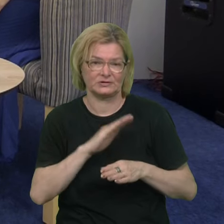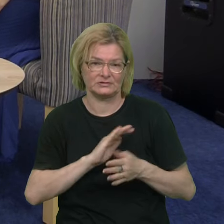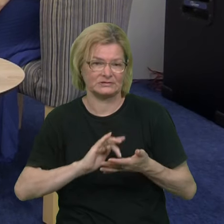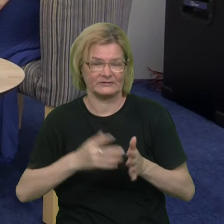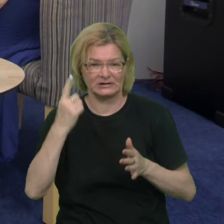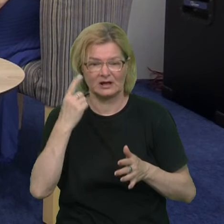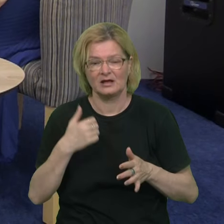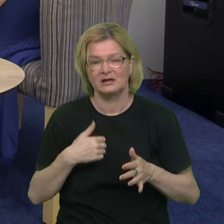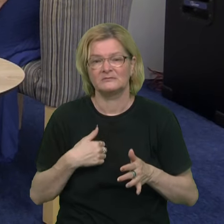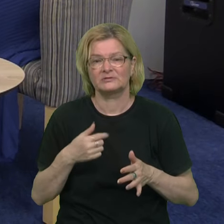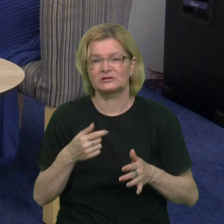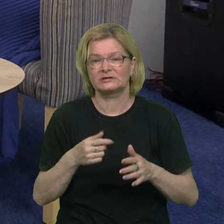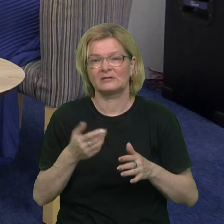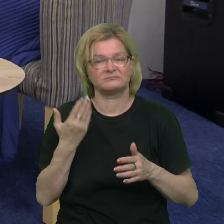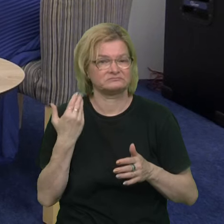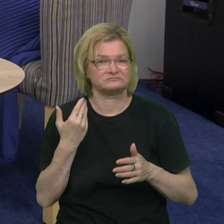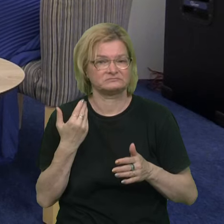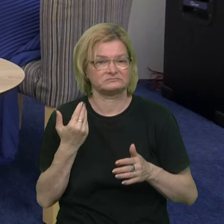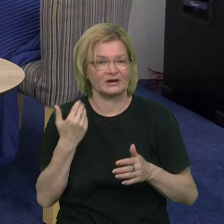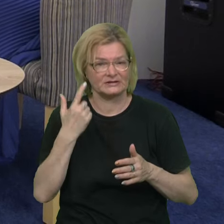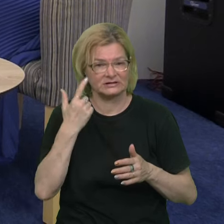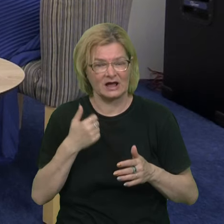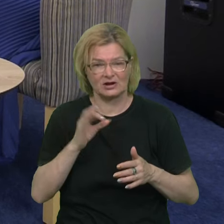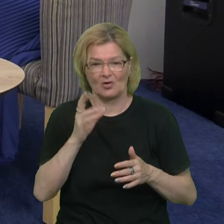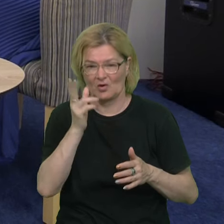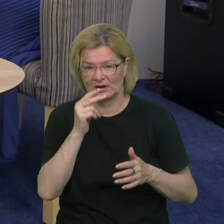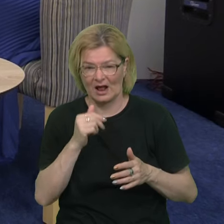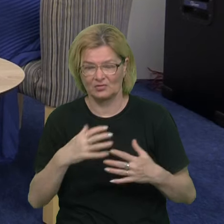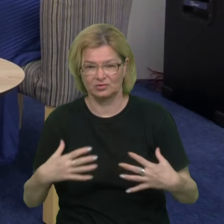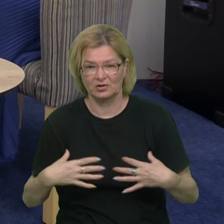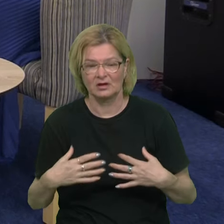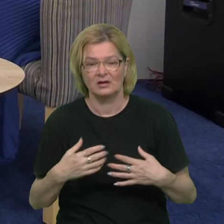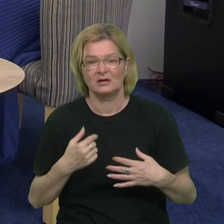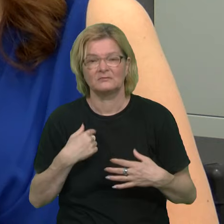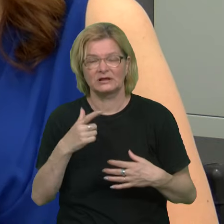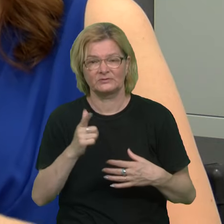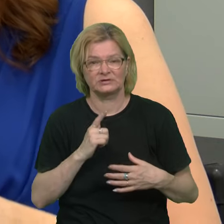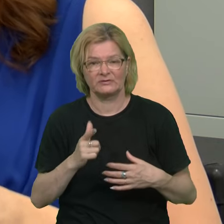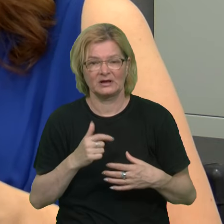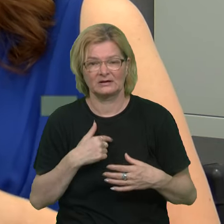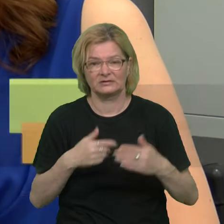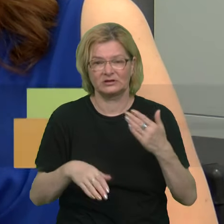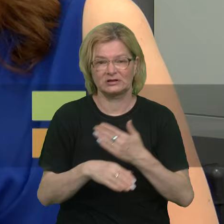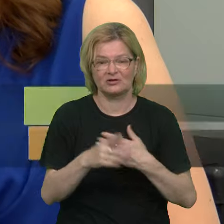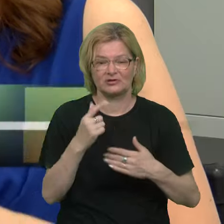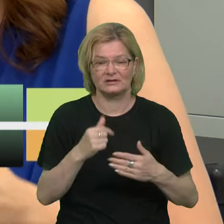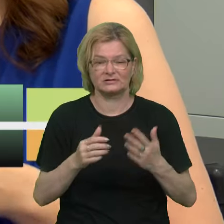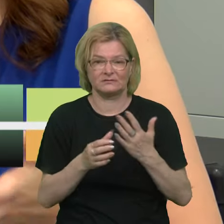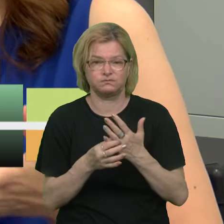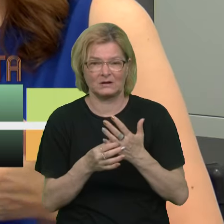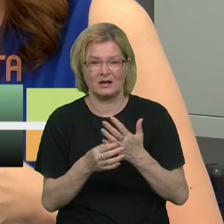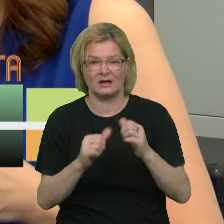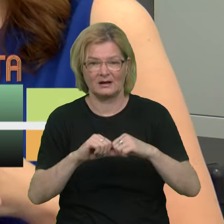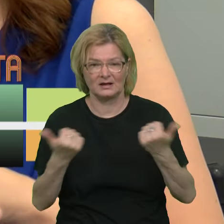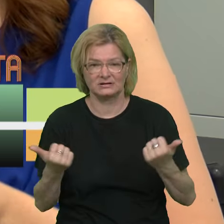razumjeti, ona potpuno sve zna. Mi smo se netom prije saznanja o karcinomu preselili nas dvije, ja sam izašla